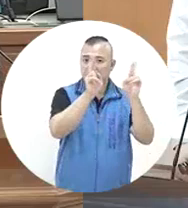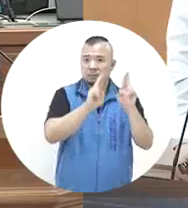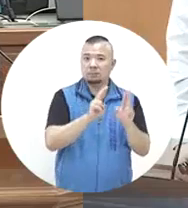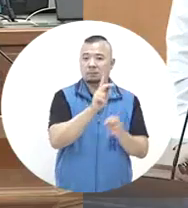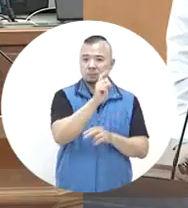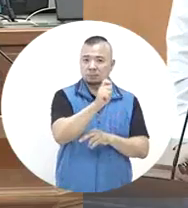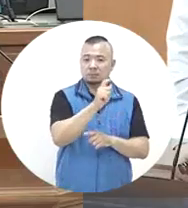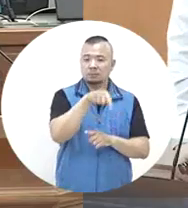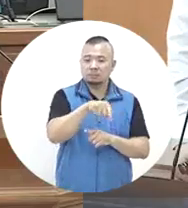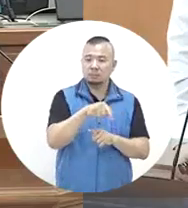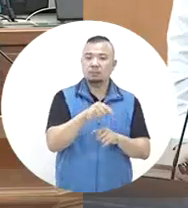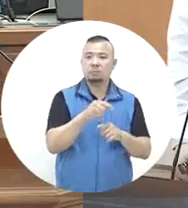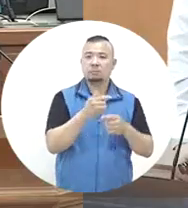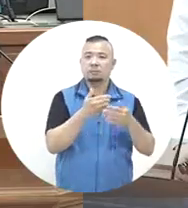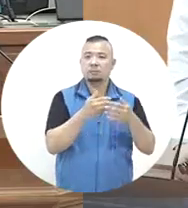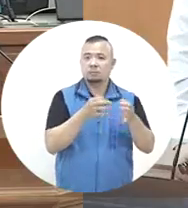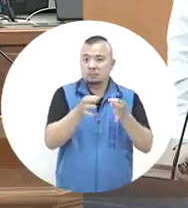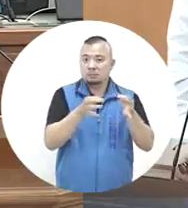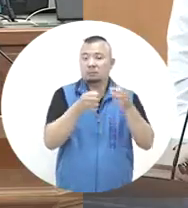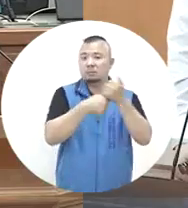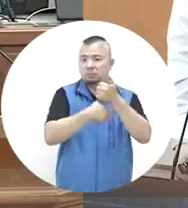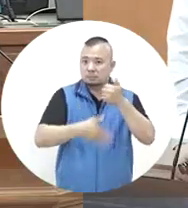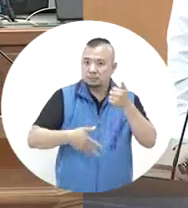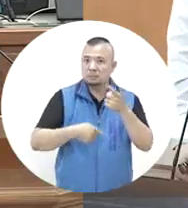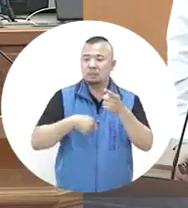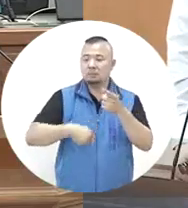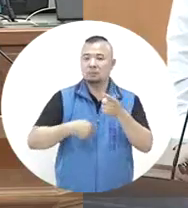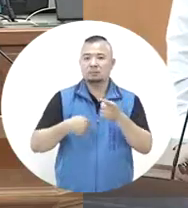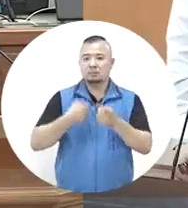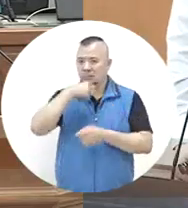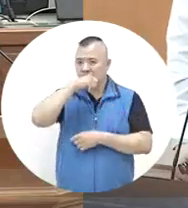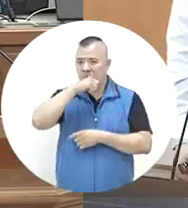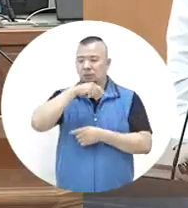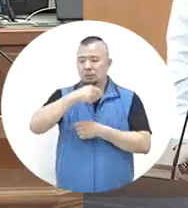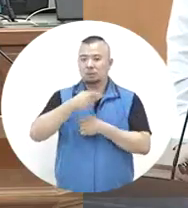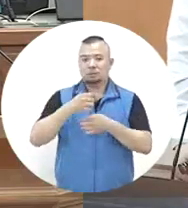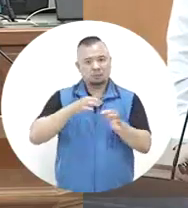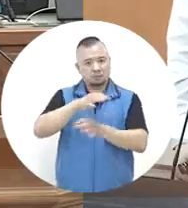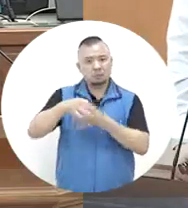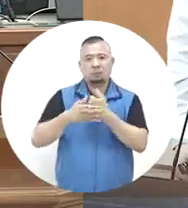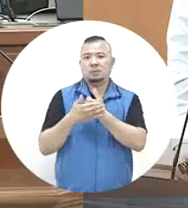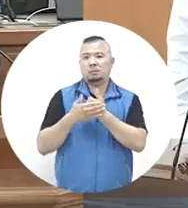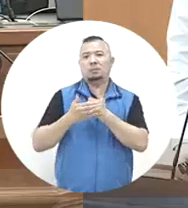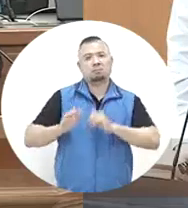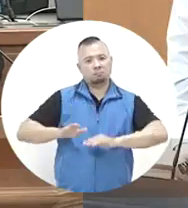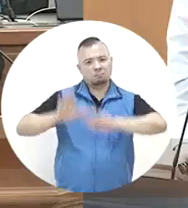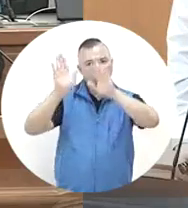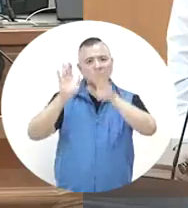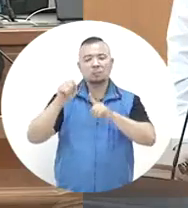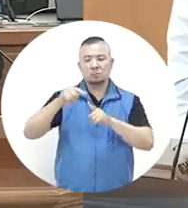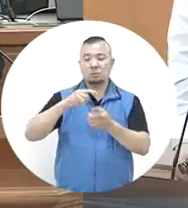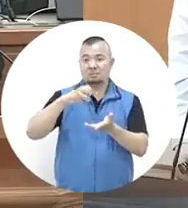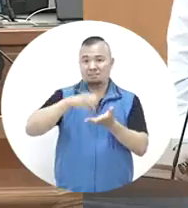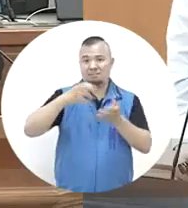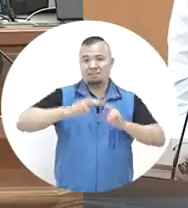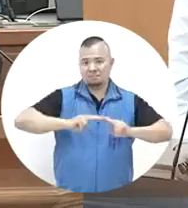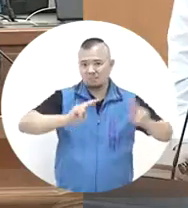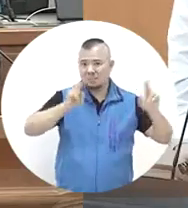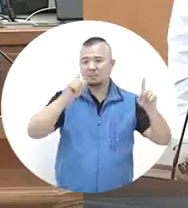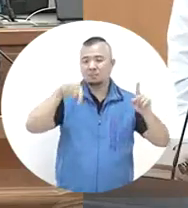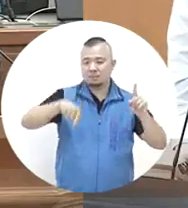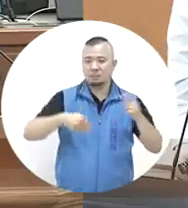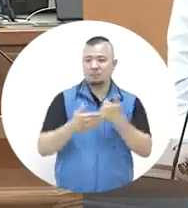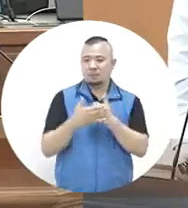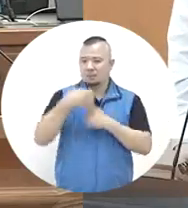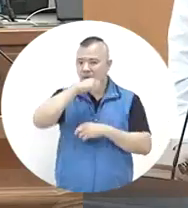蓬勃发展。所以核电在那一个中后期那一段时间里面是扮演一个经济的一个转型非常重要的关